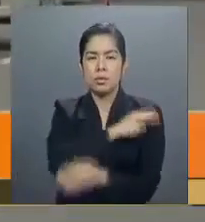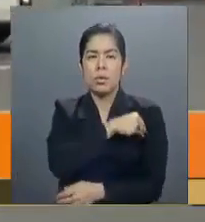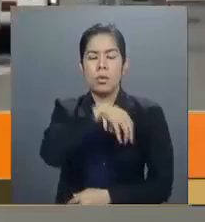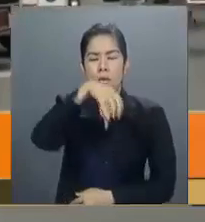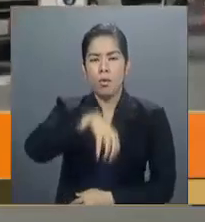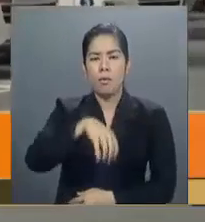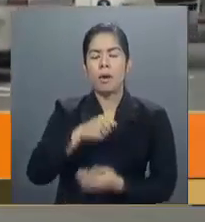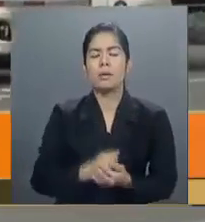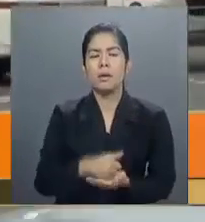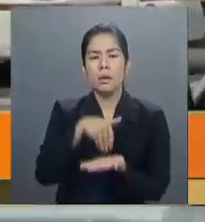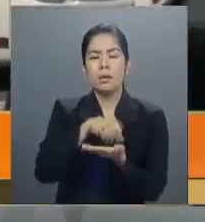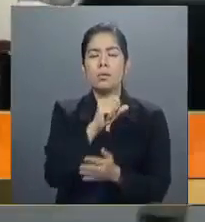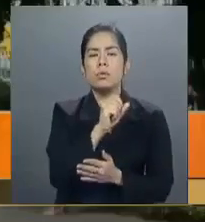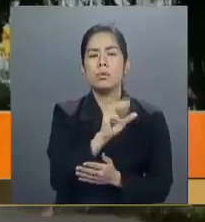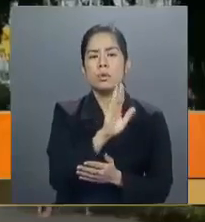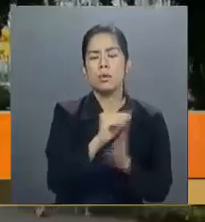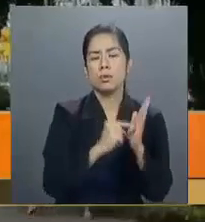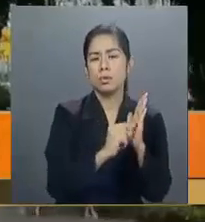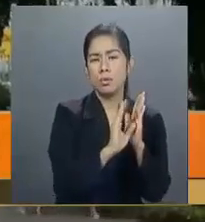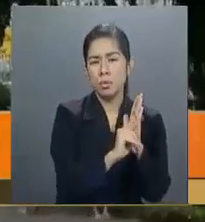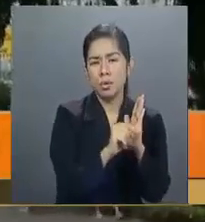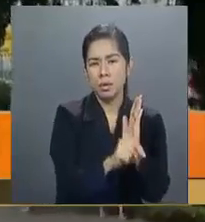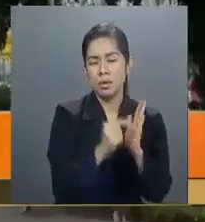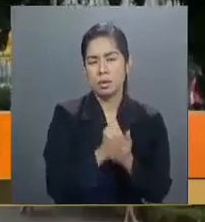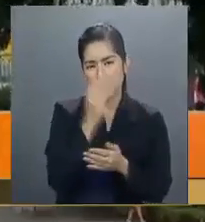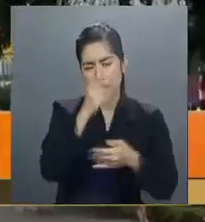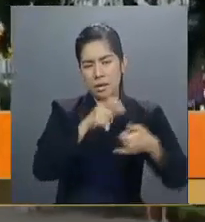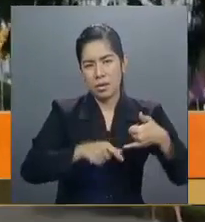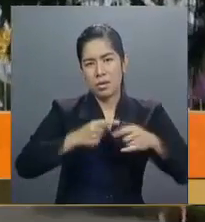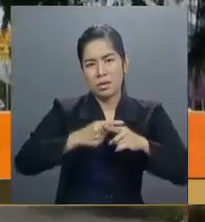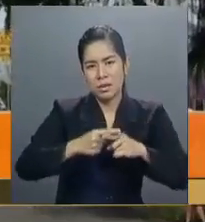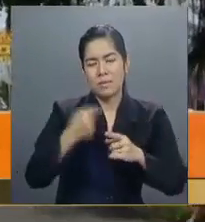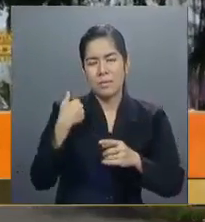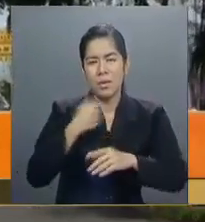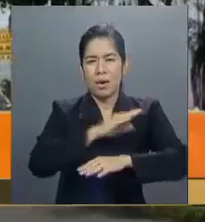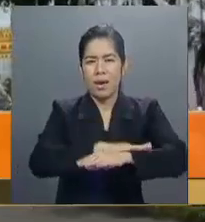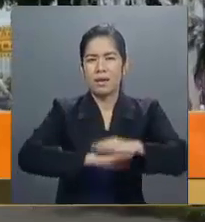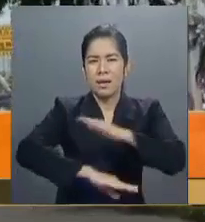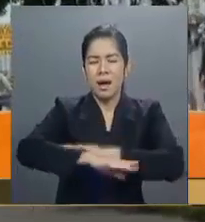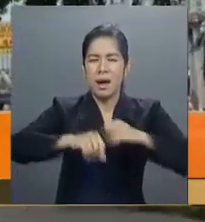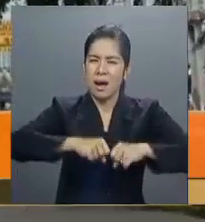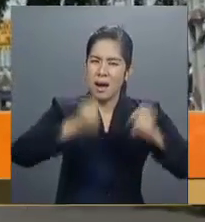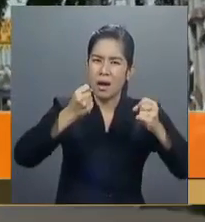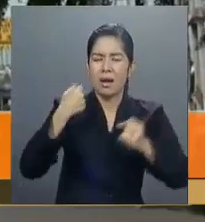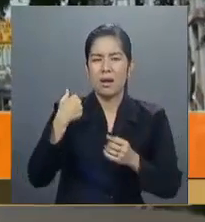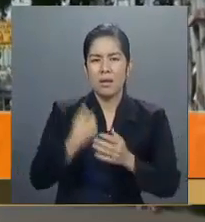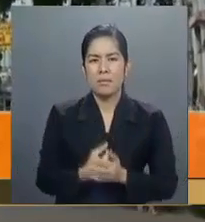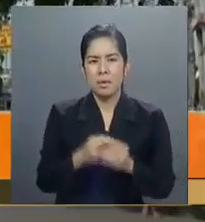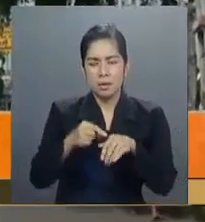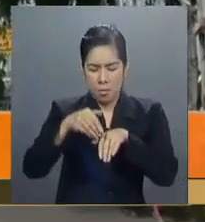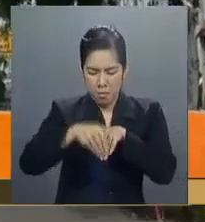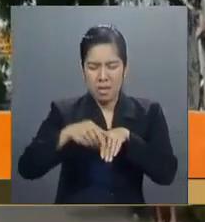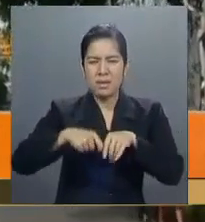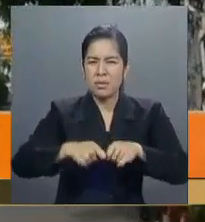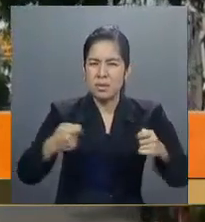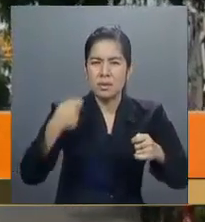มืองชลบุรีจากอาการบาดเจ็บโดยแขนและขาทั้งสองข้างหักอวัยวะเพศฉีกขาดคล้ายถูกล่ว